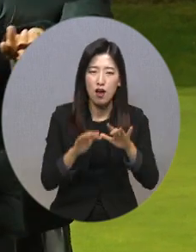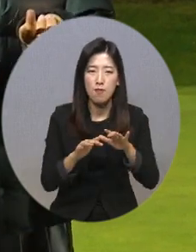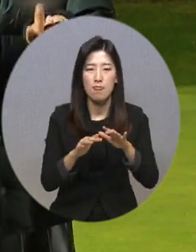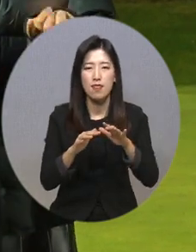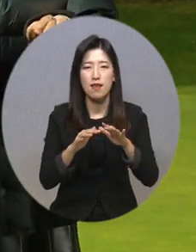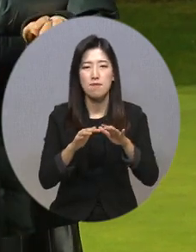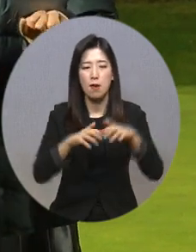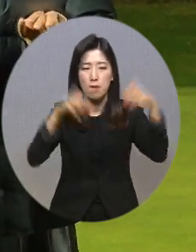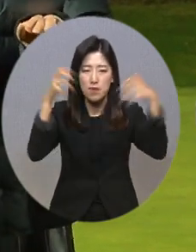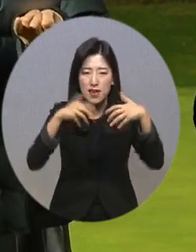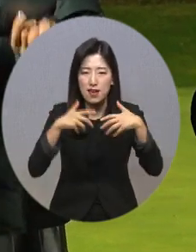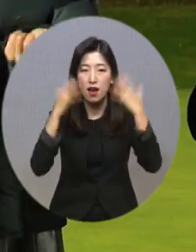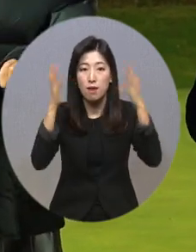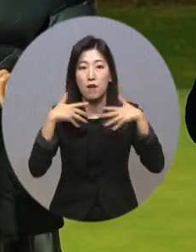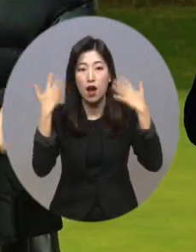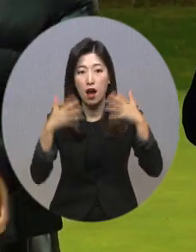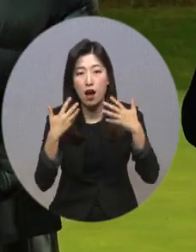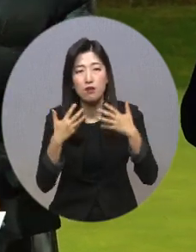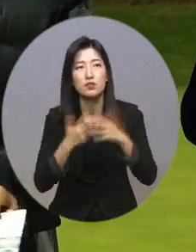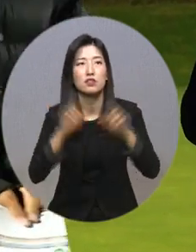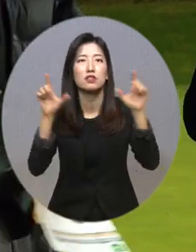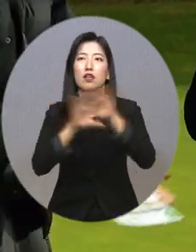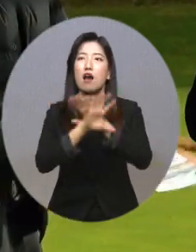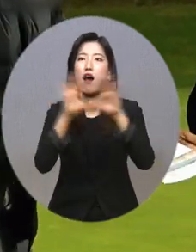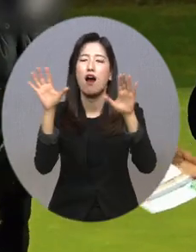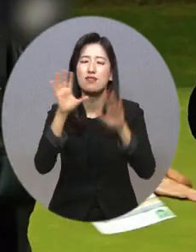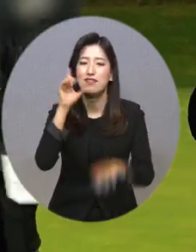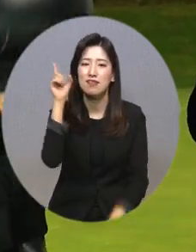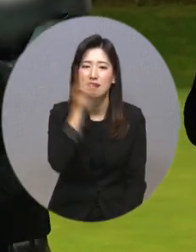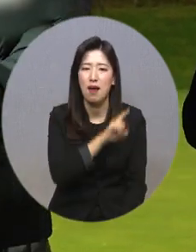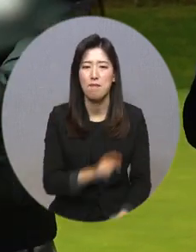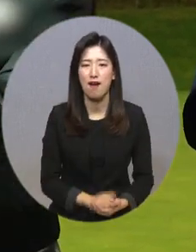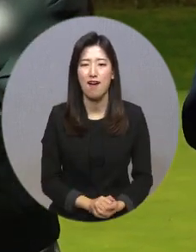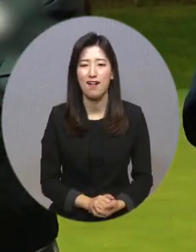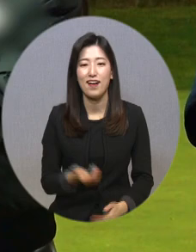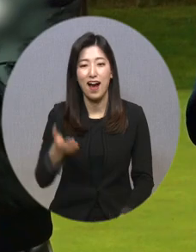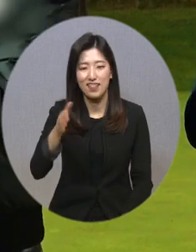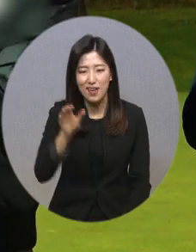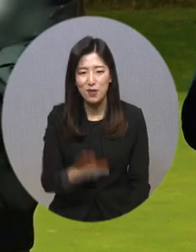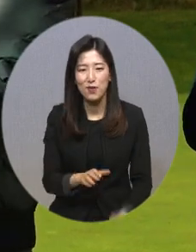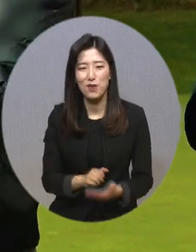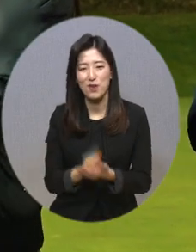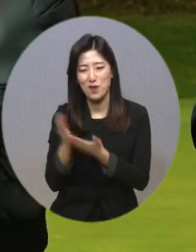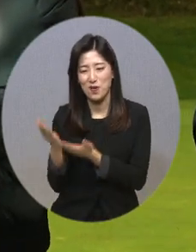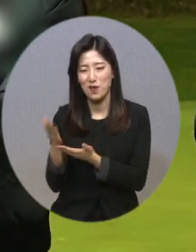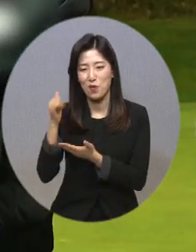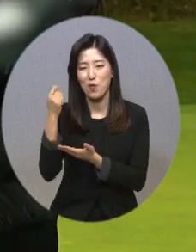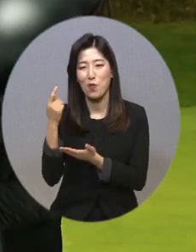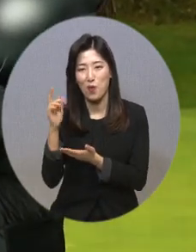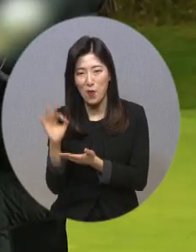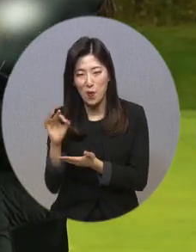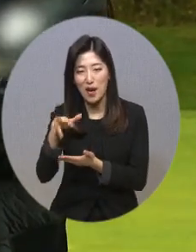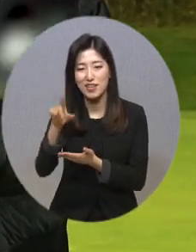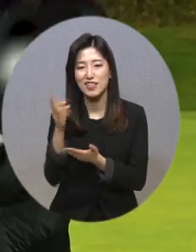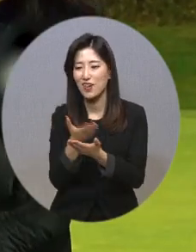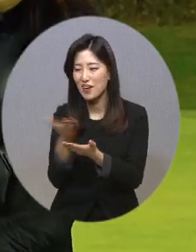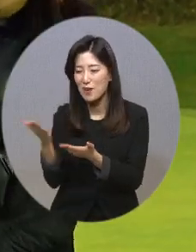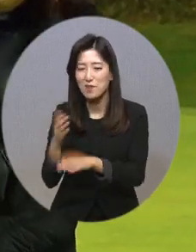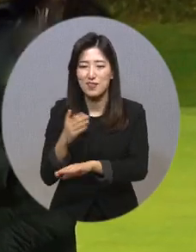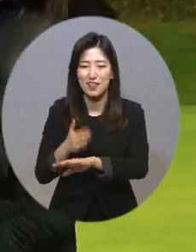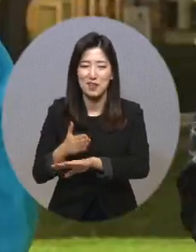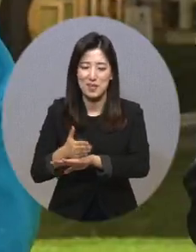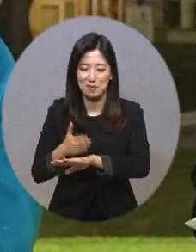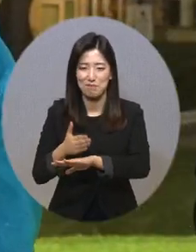그러면 한 5분 쏜 s rosa 저희 홍인규 정면 업로드가 400w